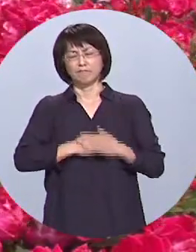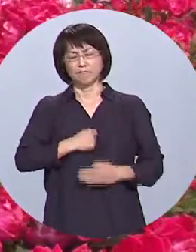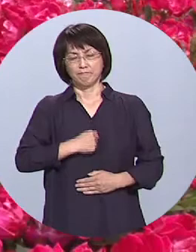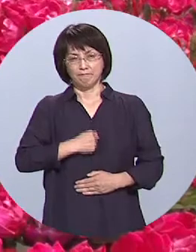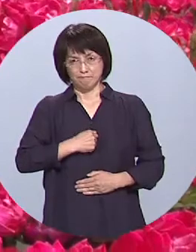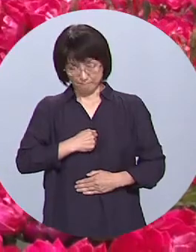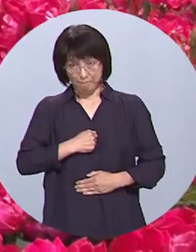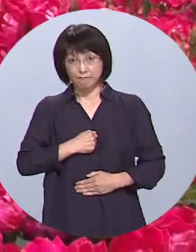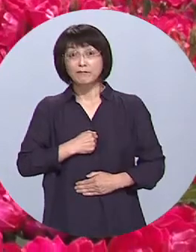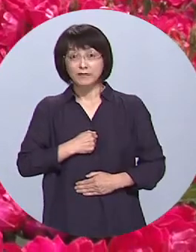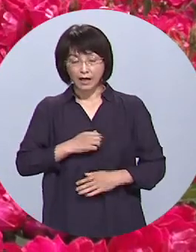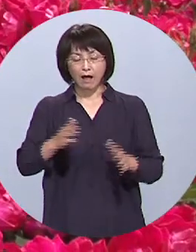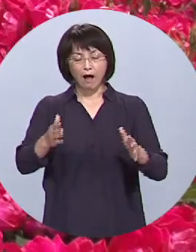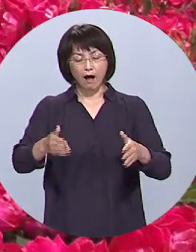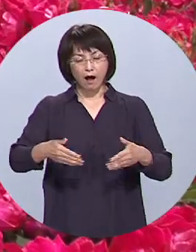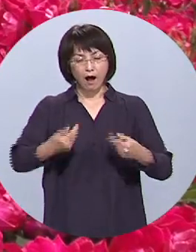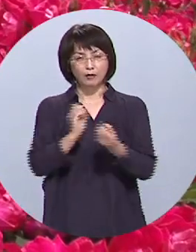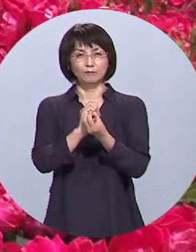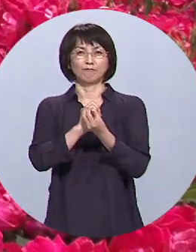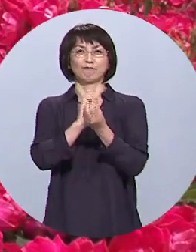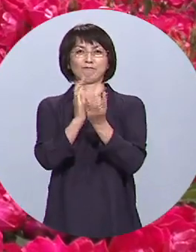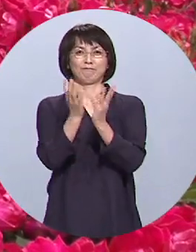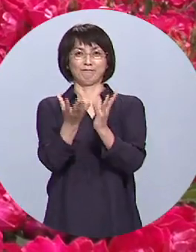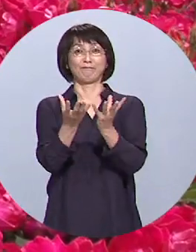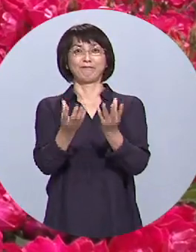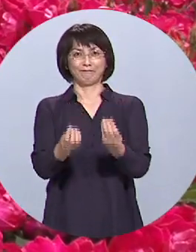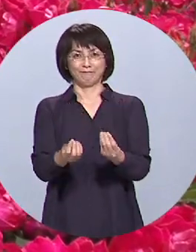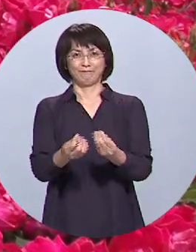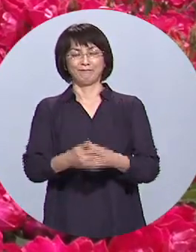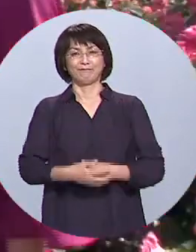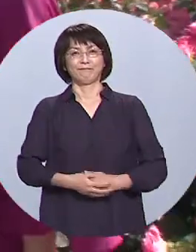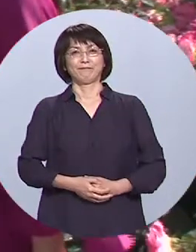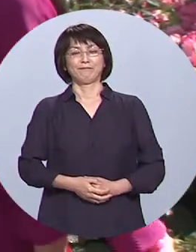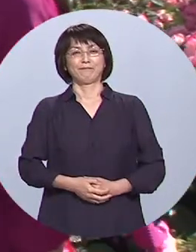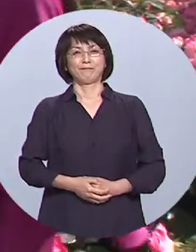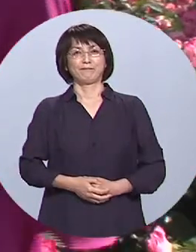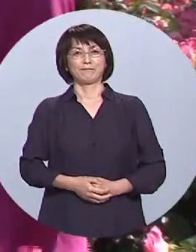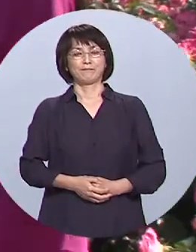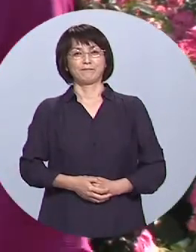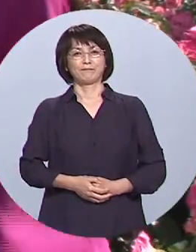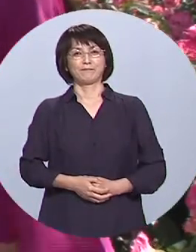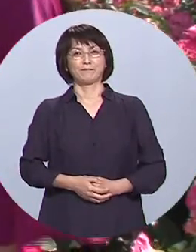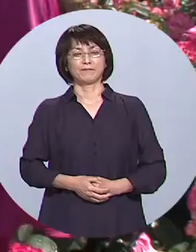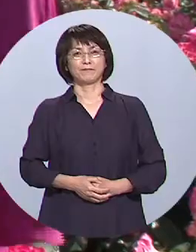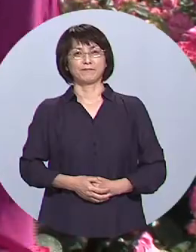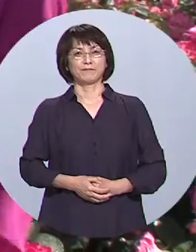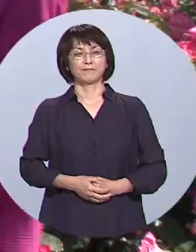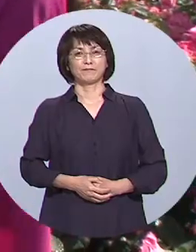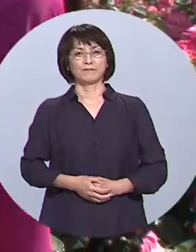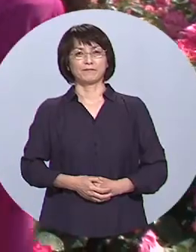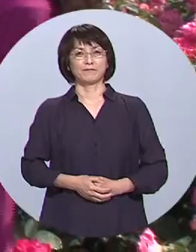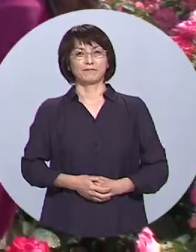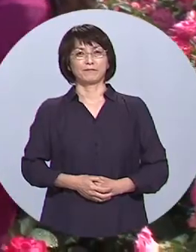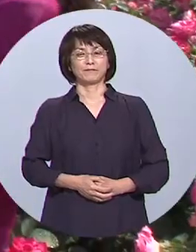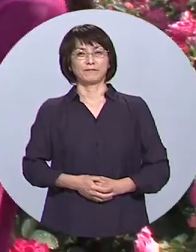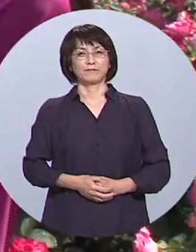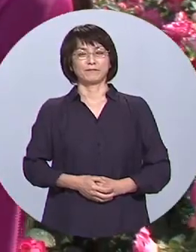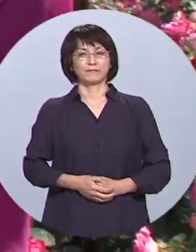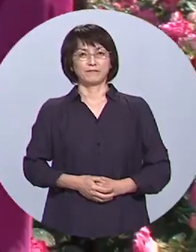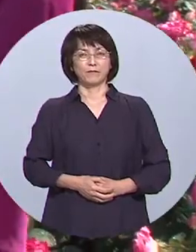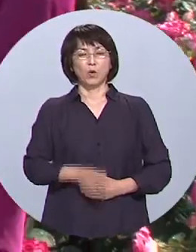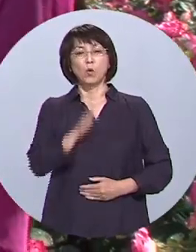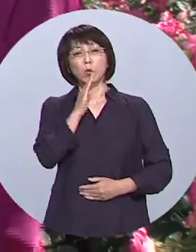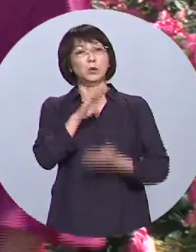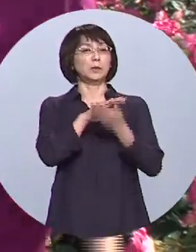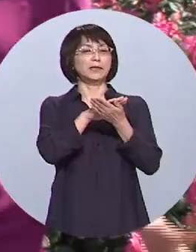かさを待ちわび花開いたものなんです。 よろしくお願いします。 よろしくお願いします、 は い、 もうすごく綺